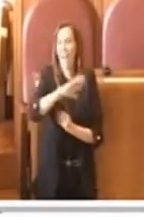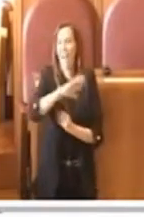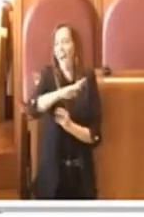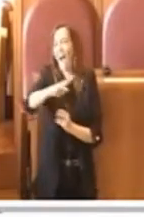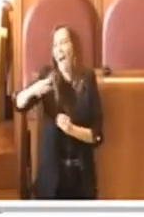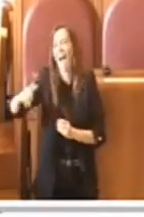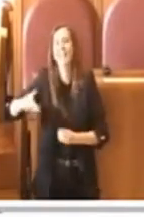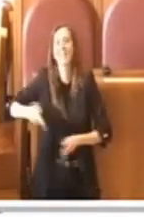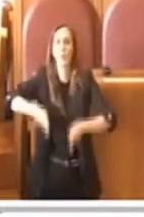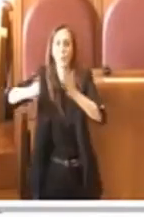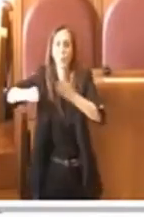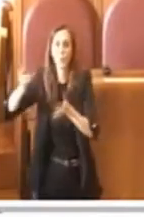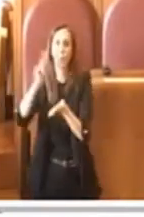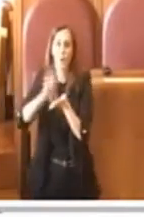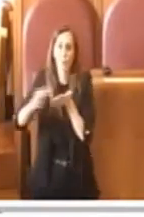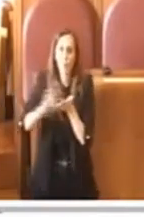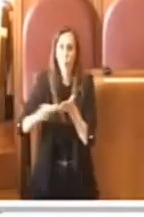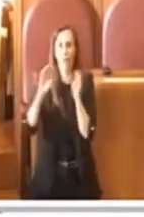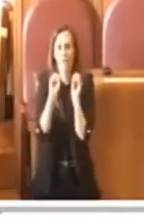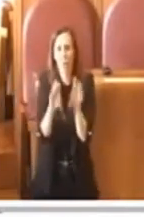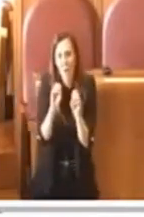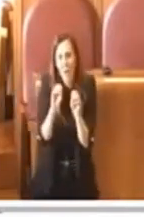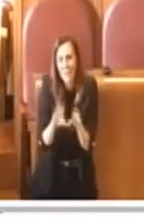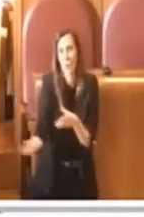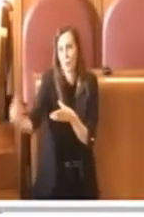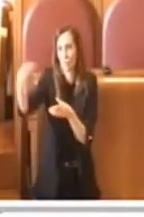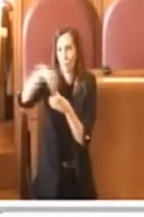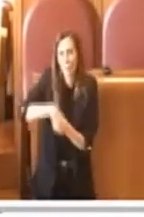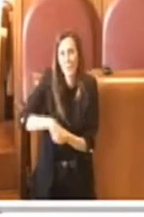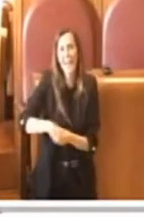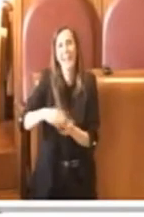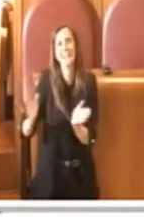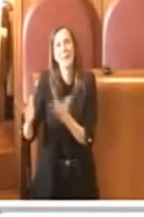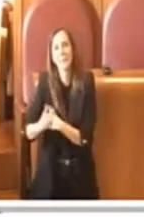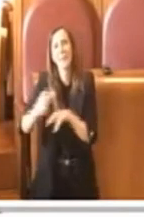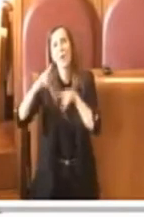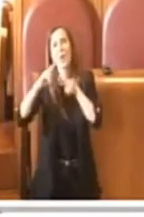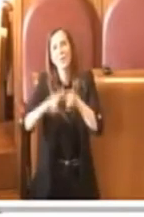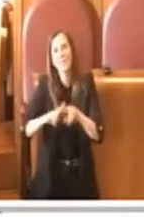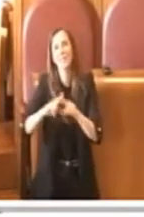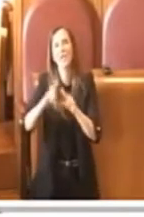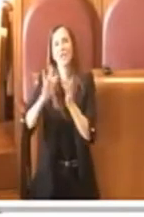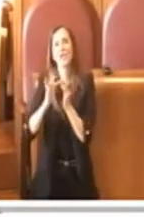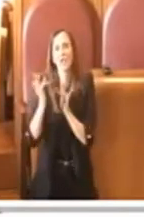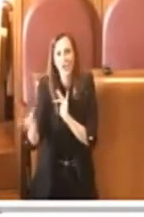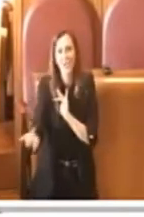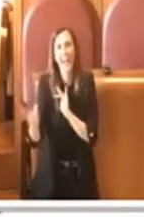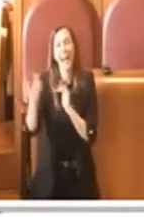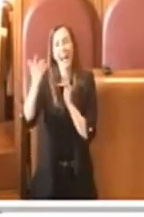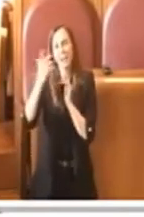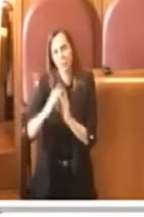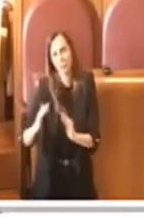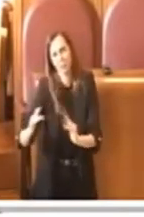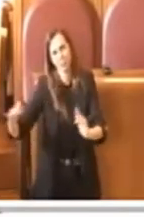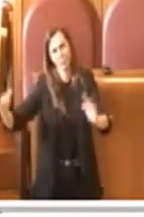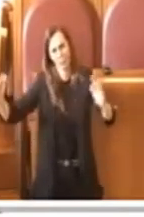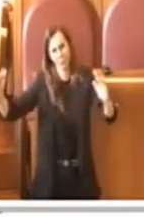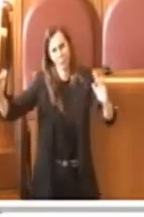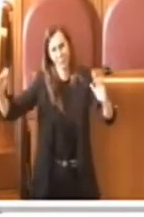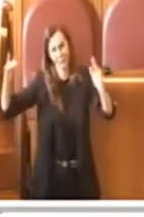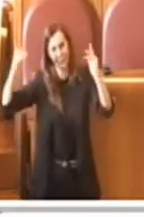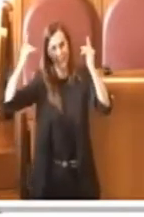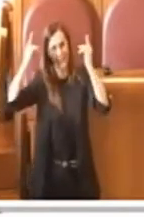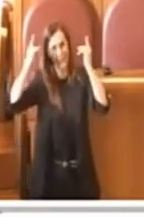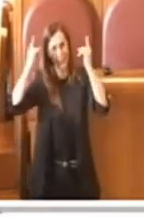strutture capitoline come la scuola di formazione, il Dipartimento della Conservazione Digitale e così via.